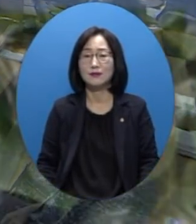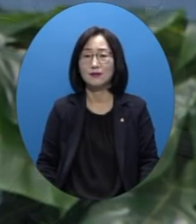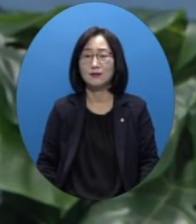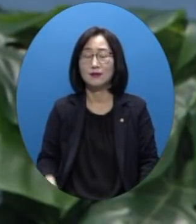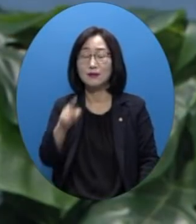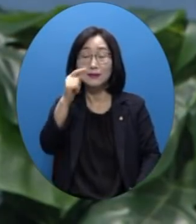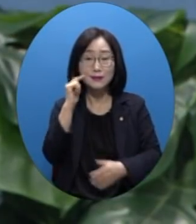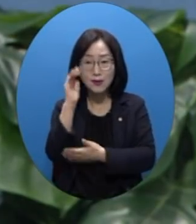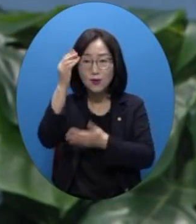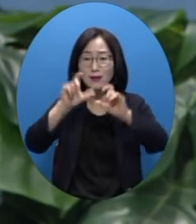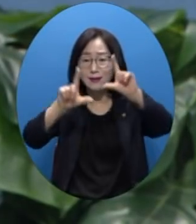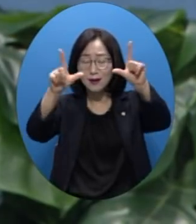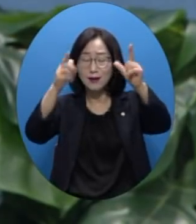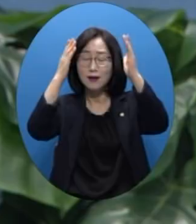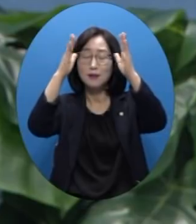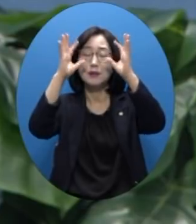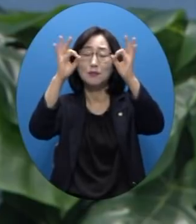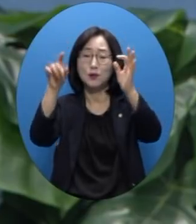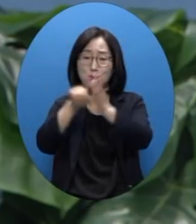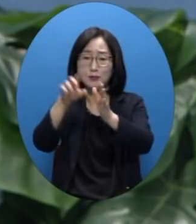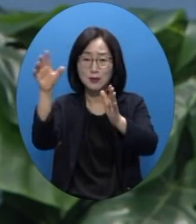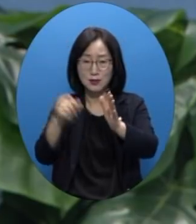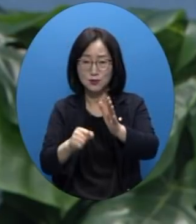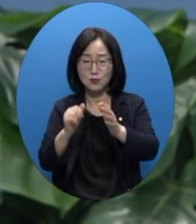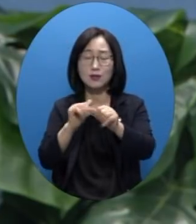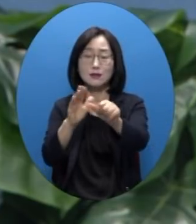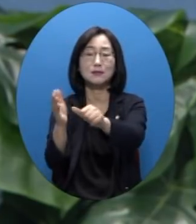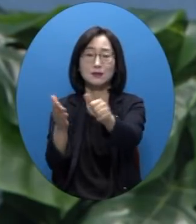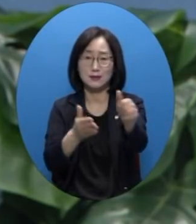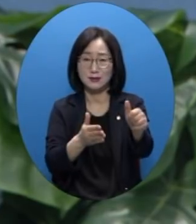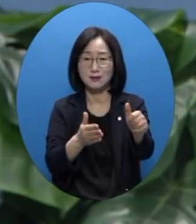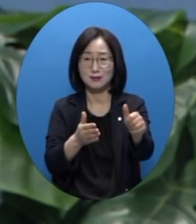그 영광의 날을 바라보며 믿음으로 나가는 여러분 되기를 바랍니다.